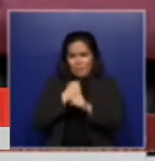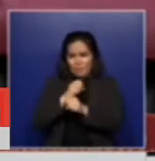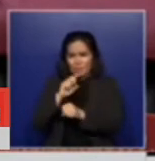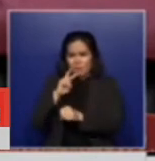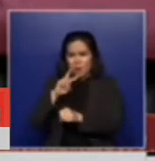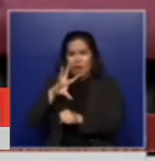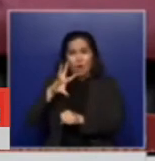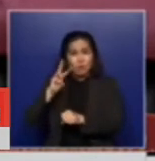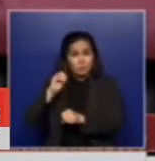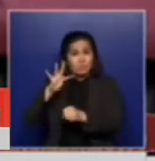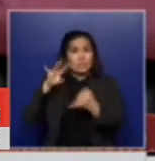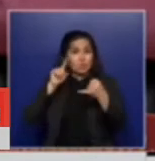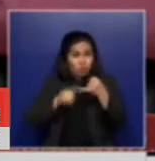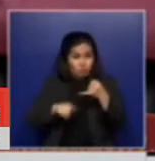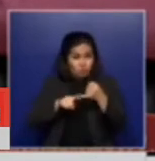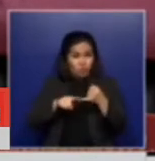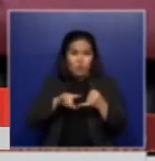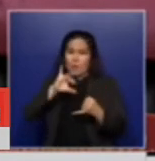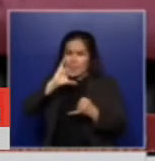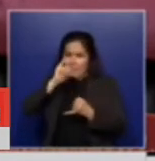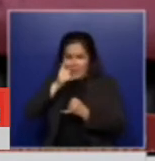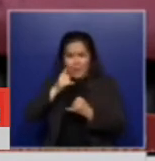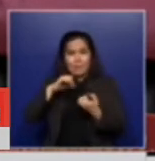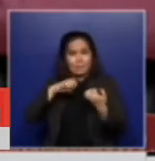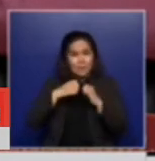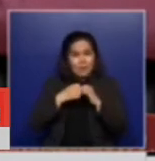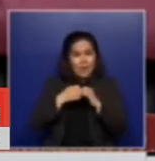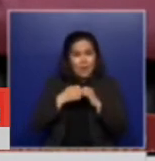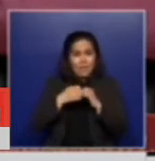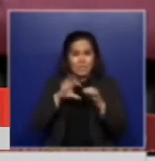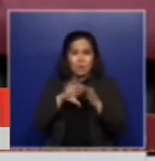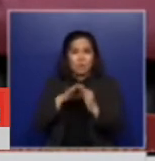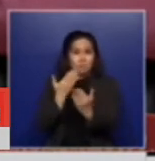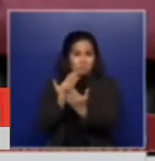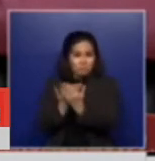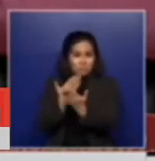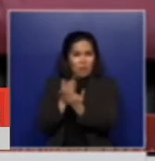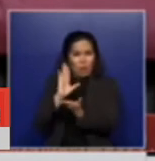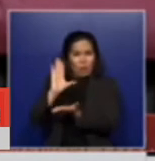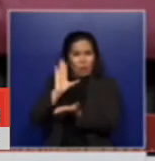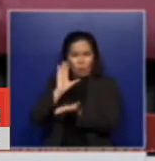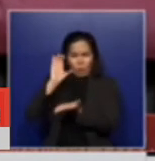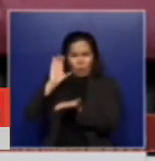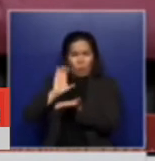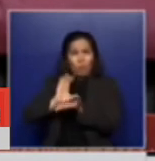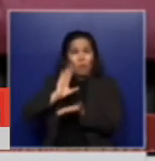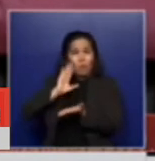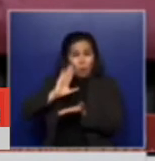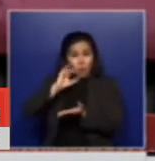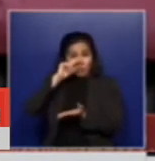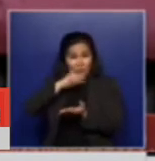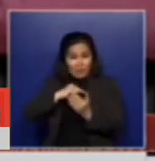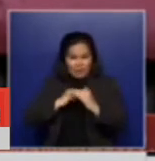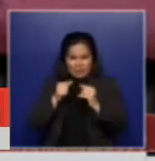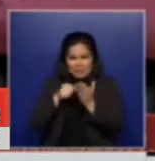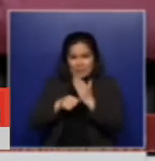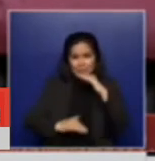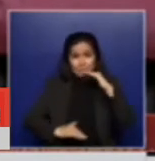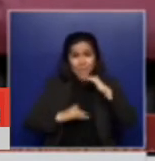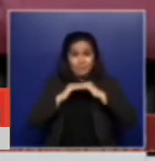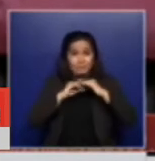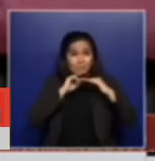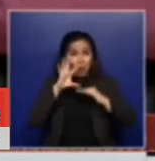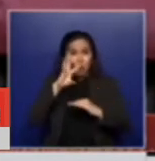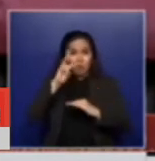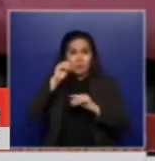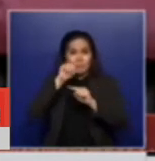2564อาจจะเกินกรอบความยั่งยืนทางการคลังที่กำหนดให้หนี้สาธารณะนั้นมีเพดานไม่เกินร้อยละ